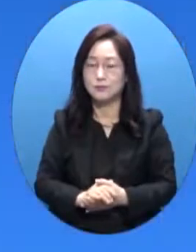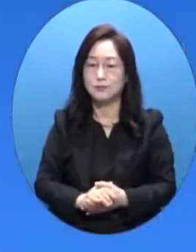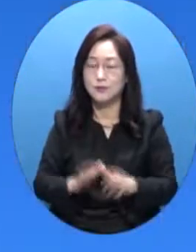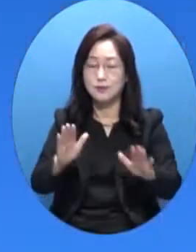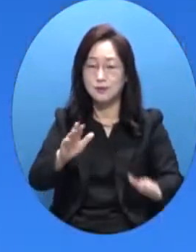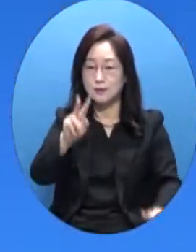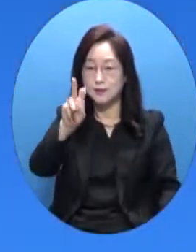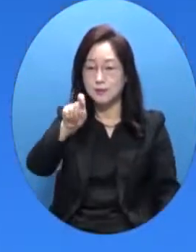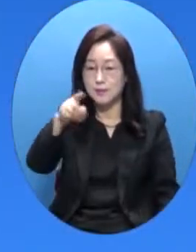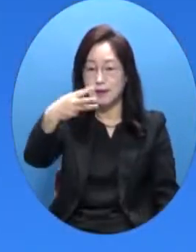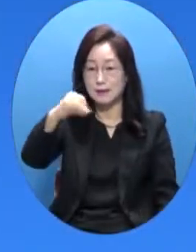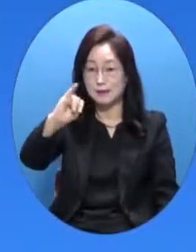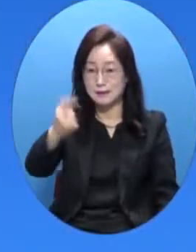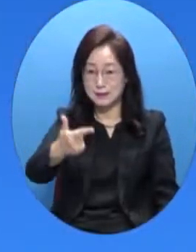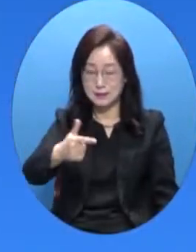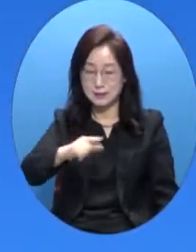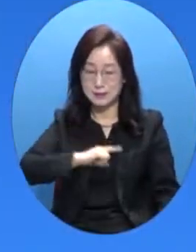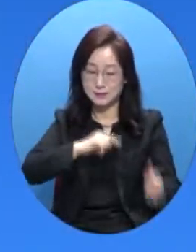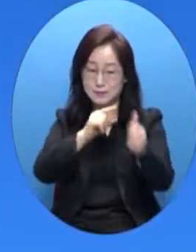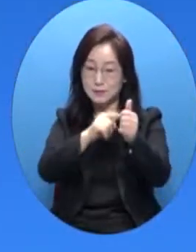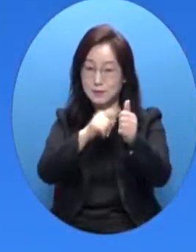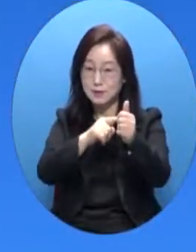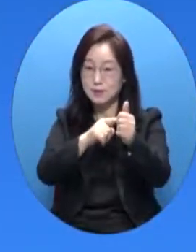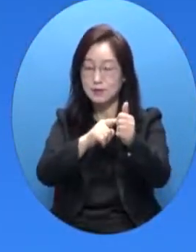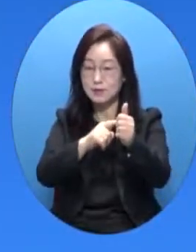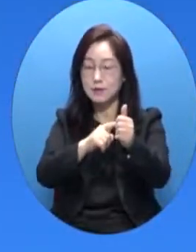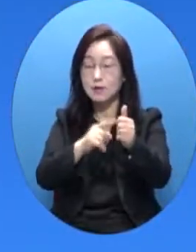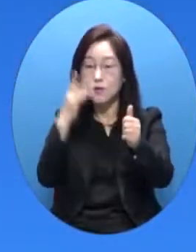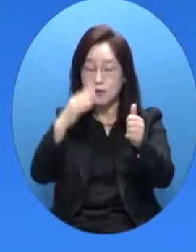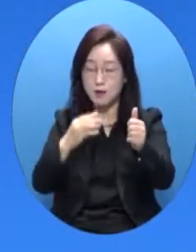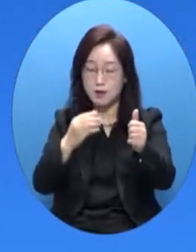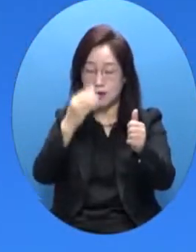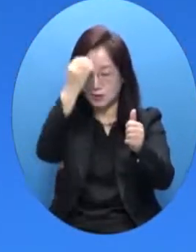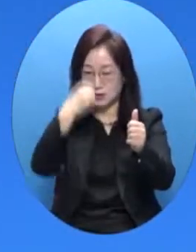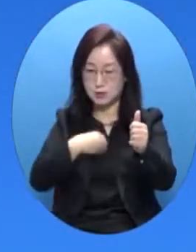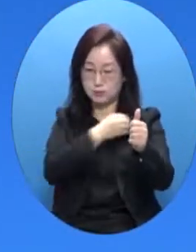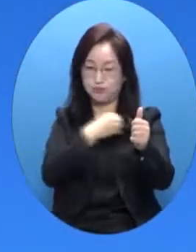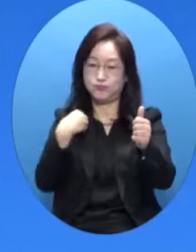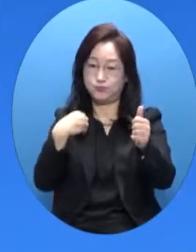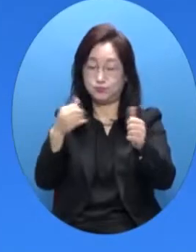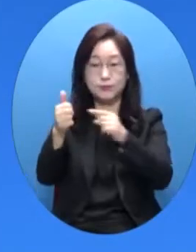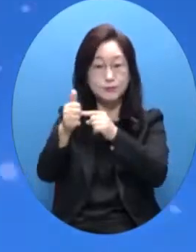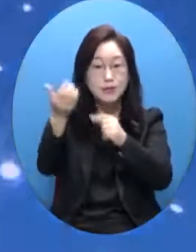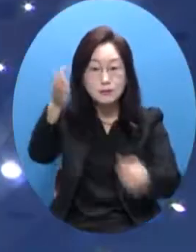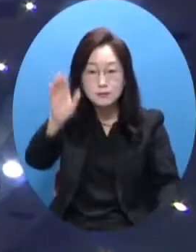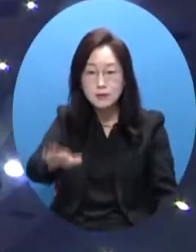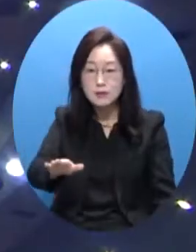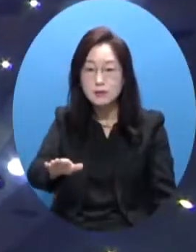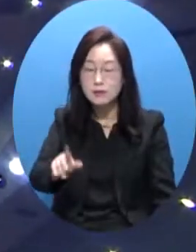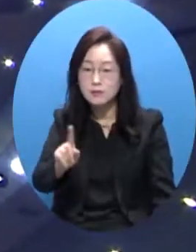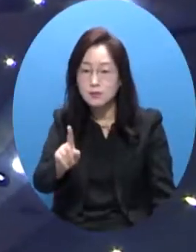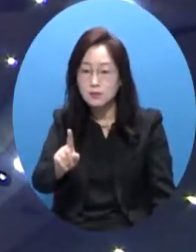마르틴 루터는 일개 신부에 불과했지만 로마 가톨릭이